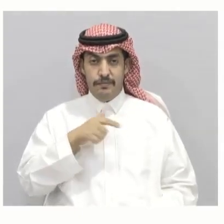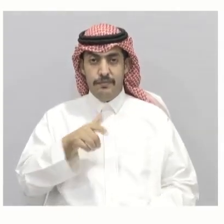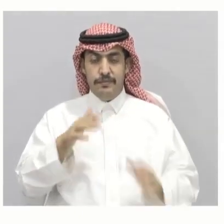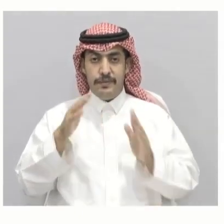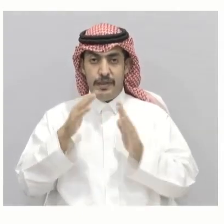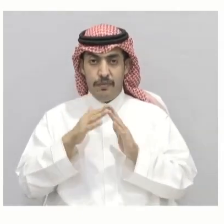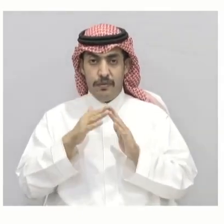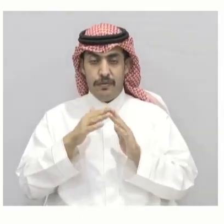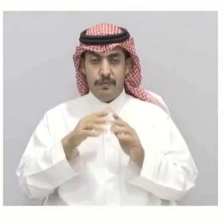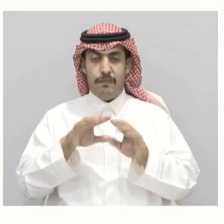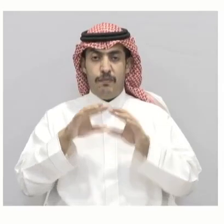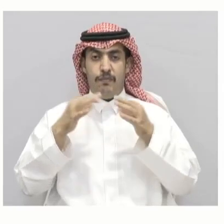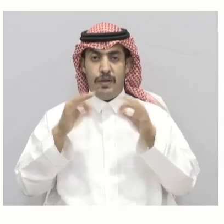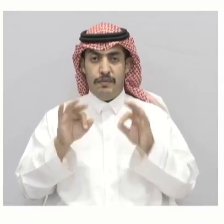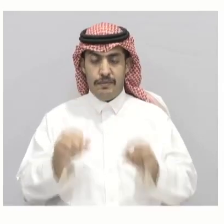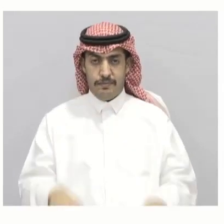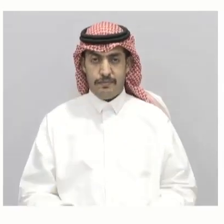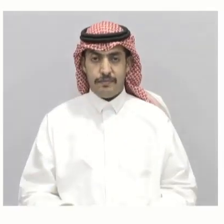زاويتان متكاملتان